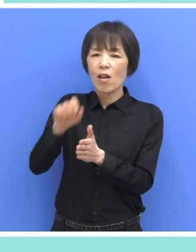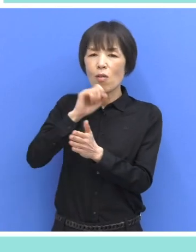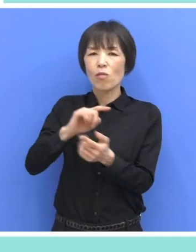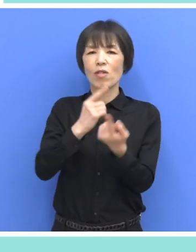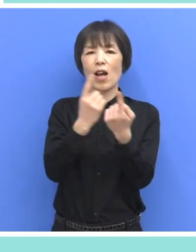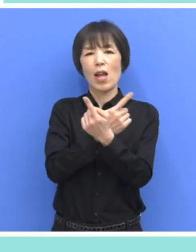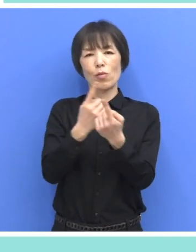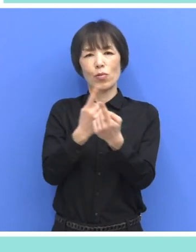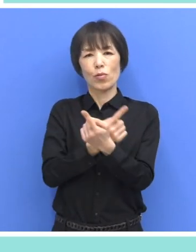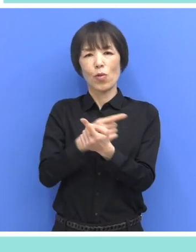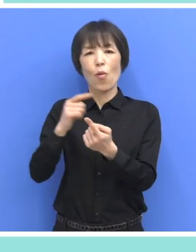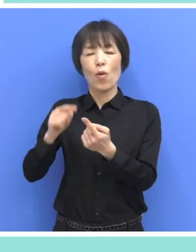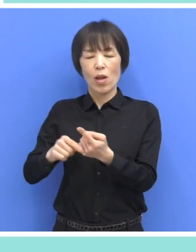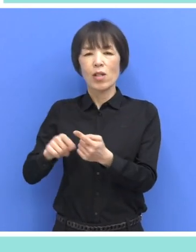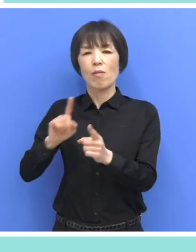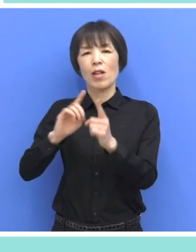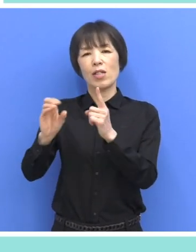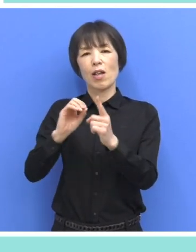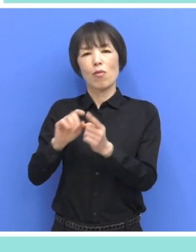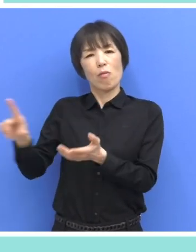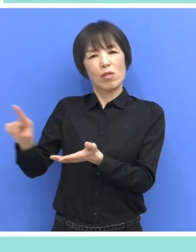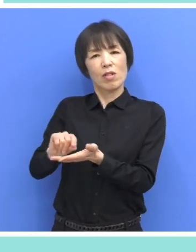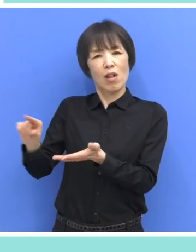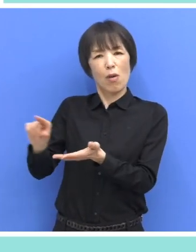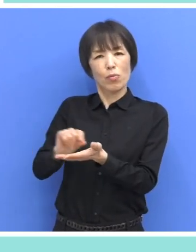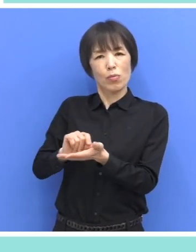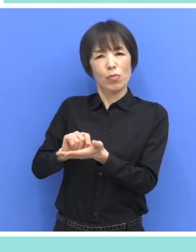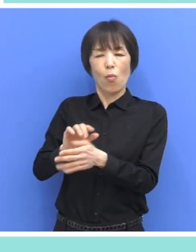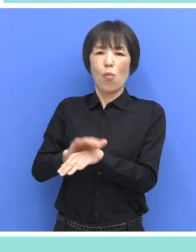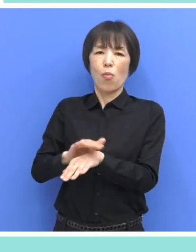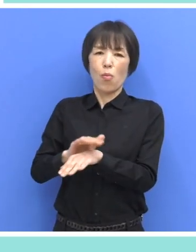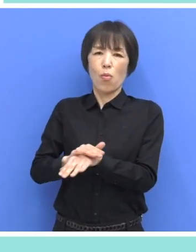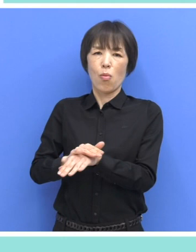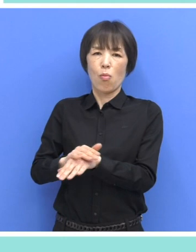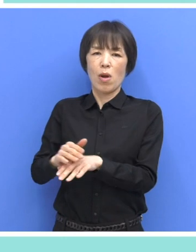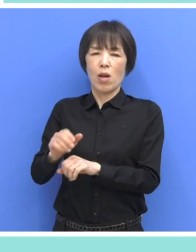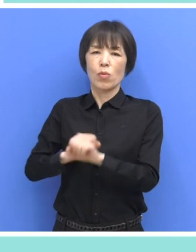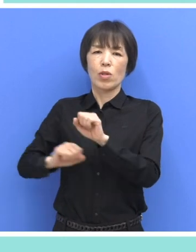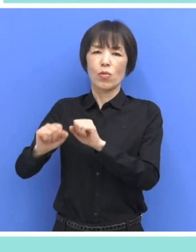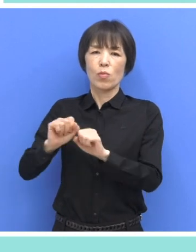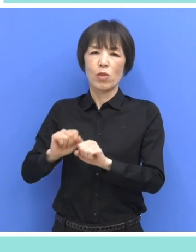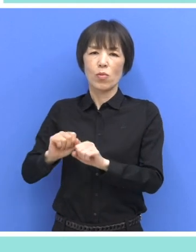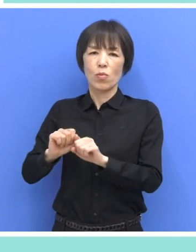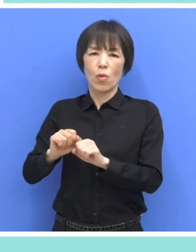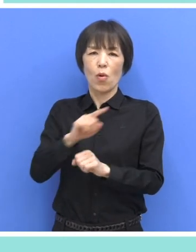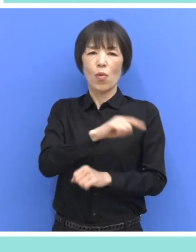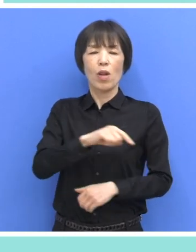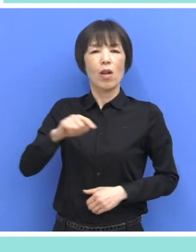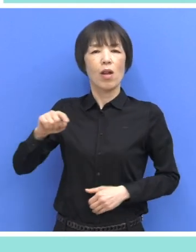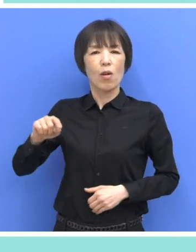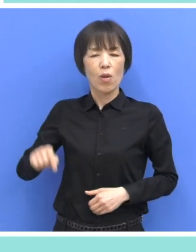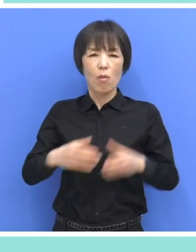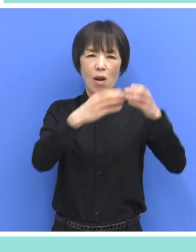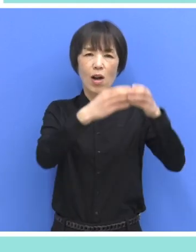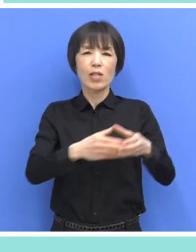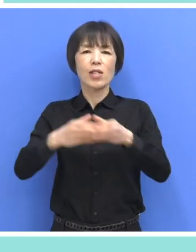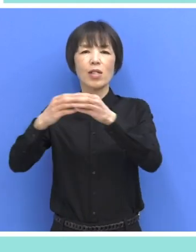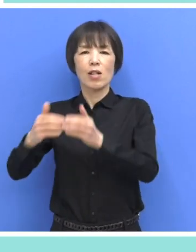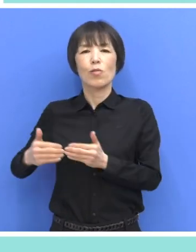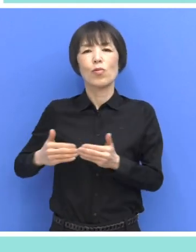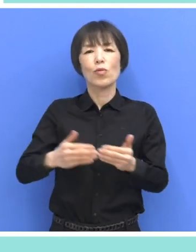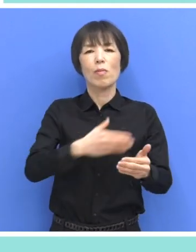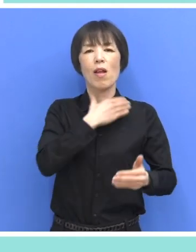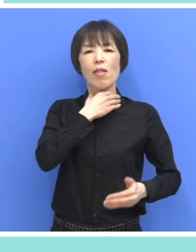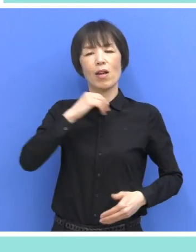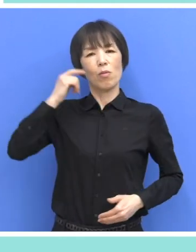ていこう、ここにデジタル化のツールを作っていこう、使っていこうと、そういった取り組みを、2つですね、柱を立てて進めてい